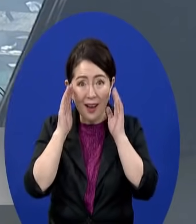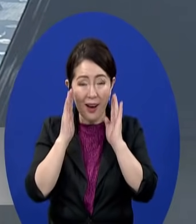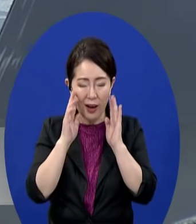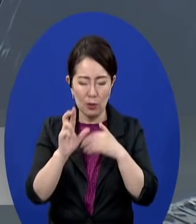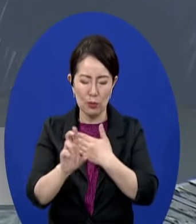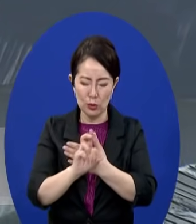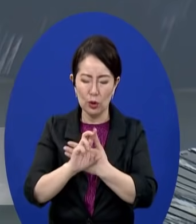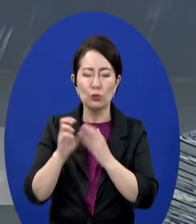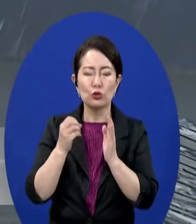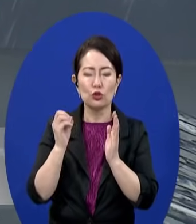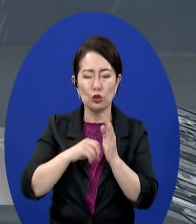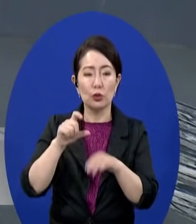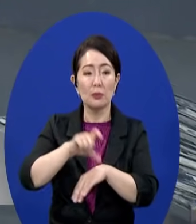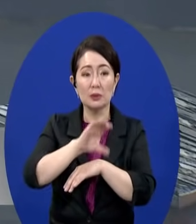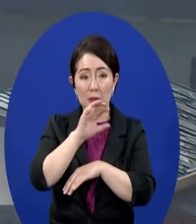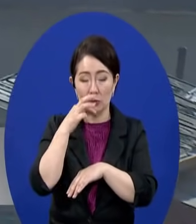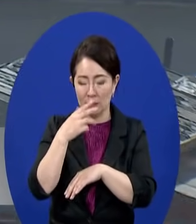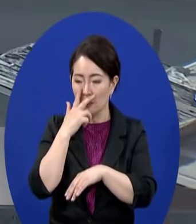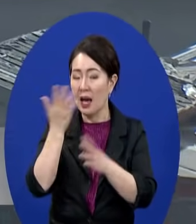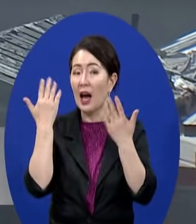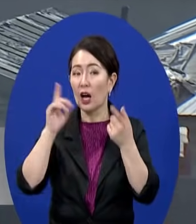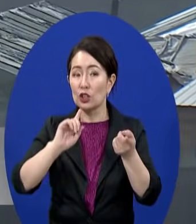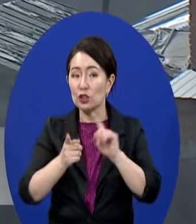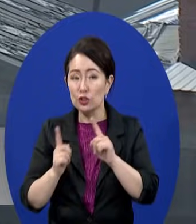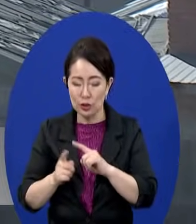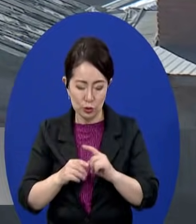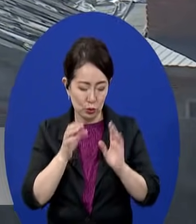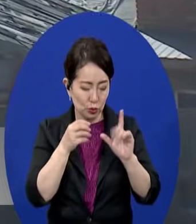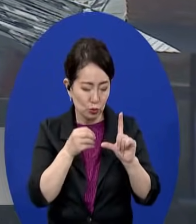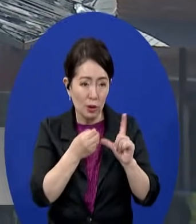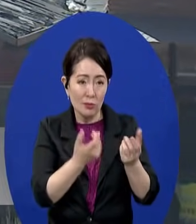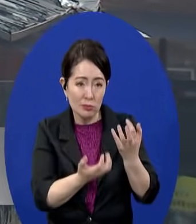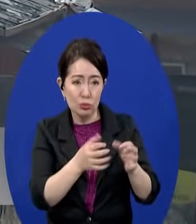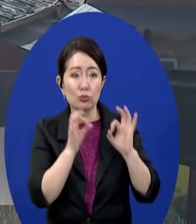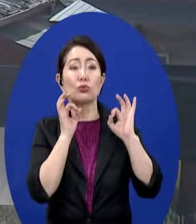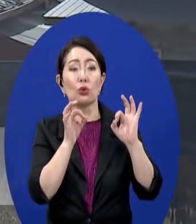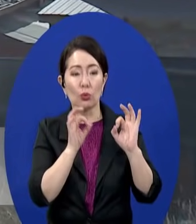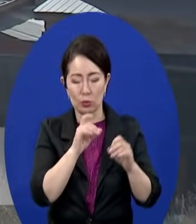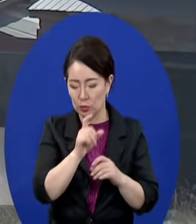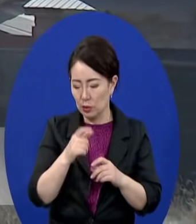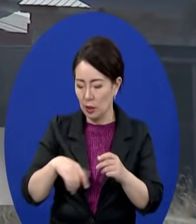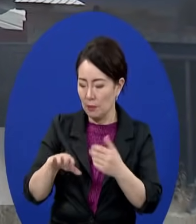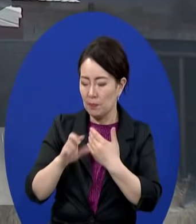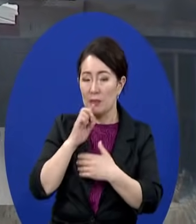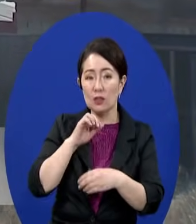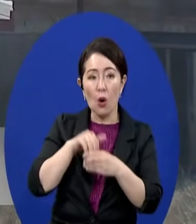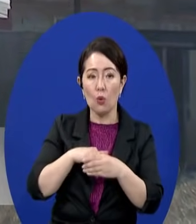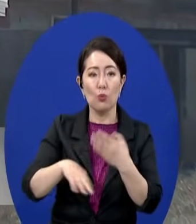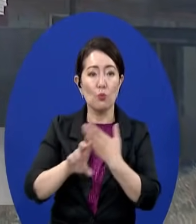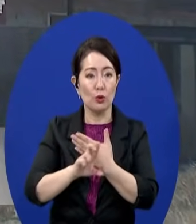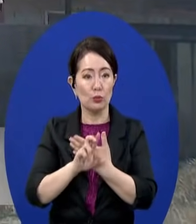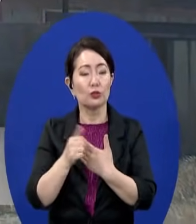мэрэгжлийн байгууллагаас зөвлөлөө. Агаар сэлгэлт сайн хийж зөв галгаа хийх нь өөрийгөө болон бусдыг эрсдэлд оруулахгүй байх боломжтой гэдгийг хэлсэн